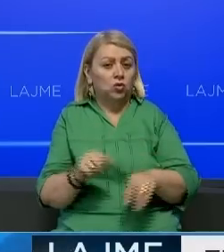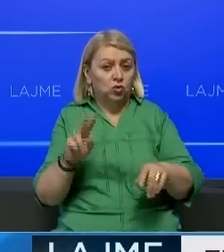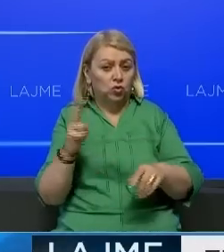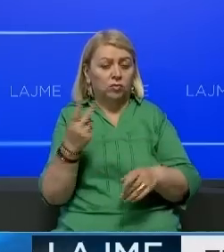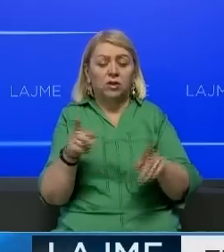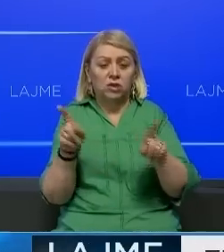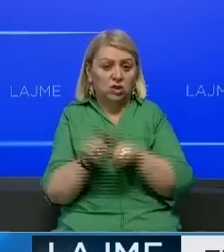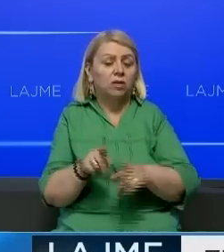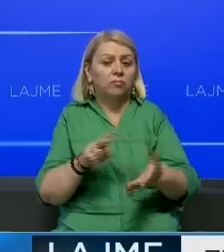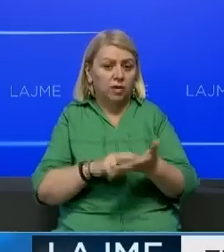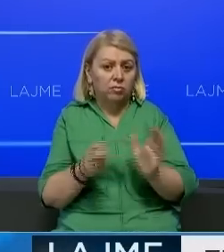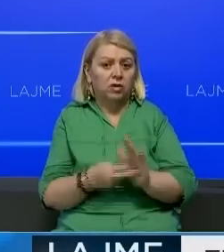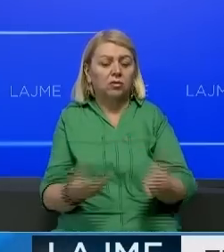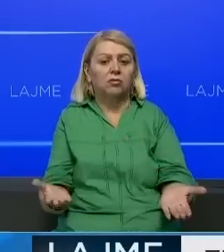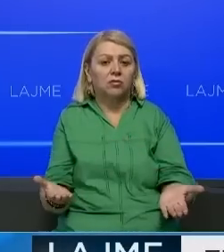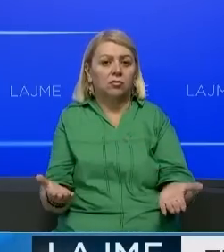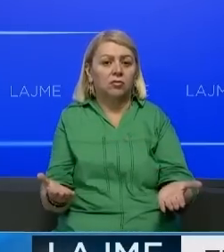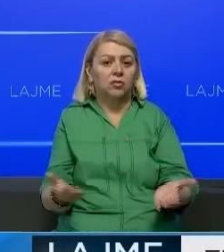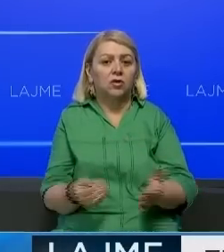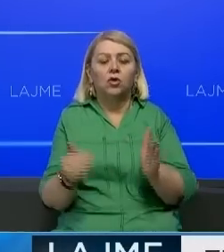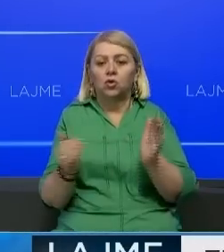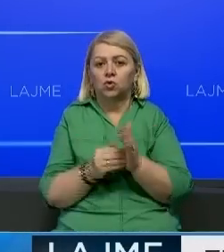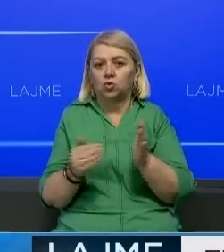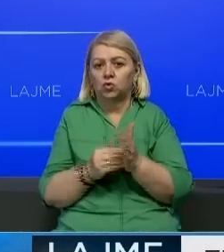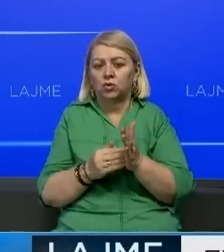njëta, dhe do duhet